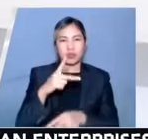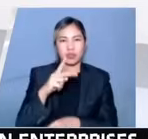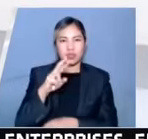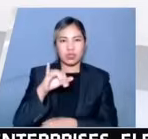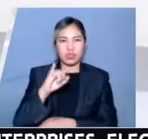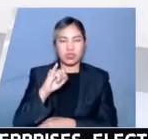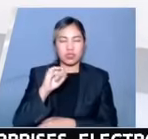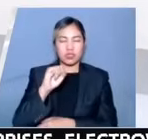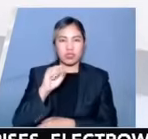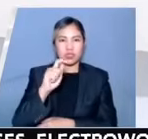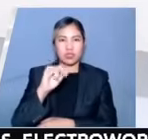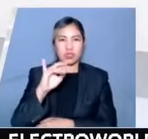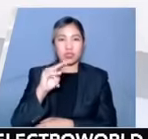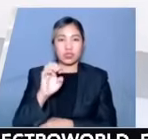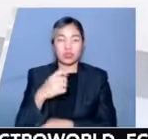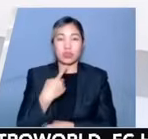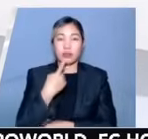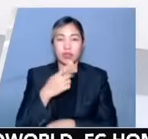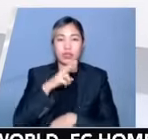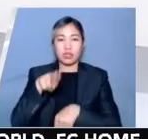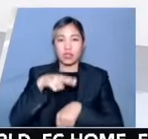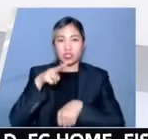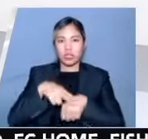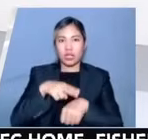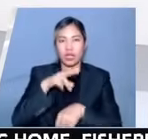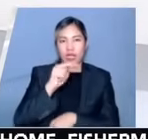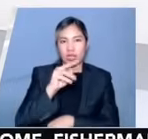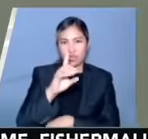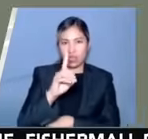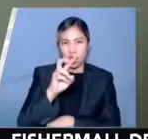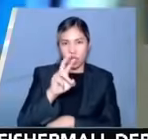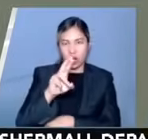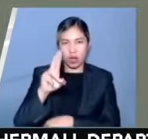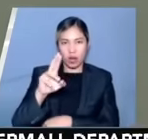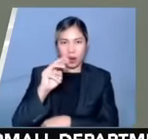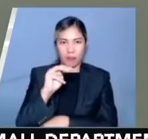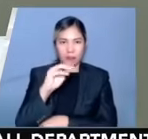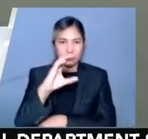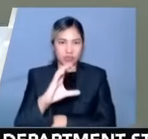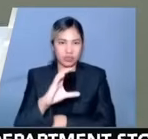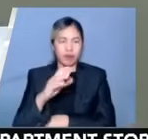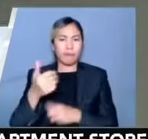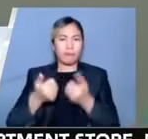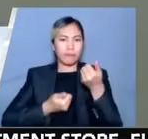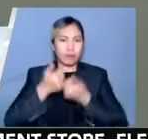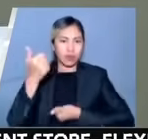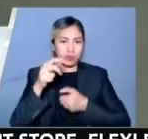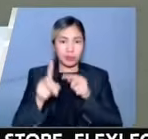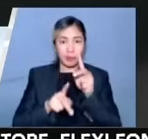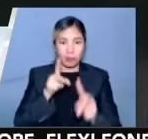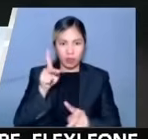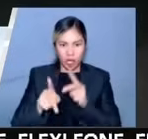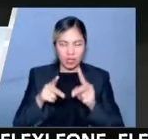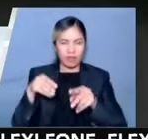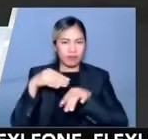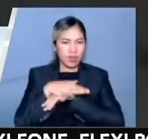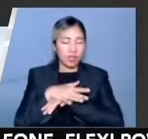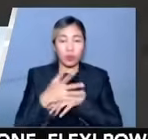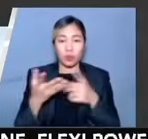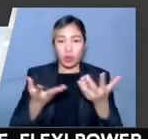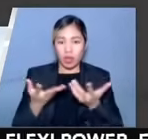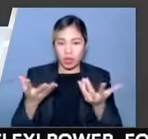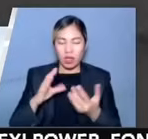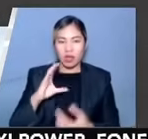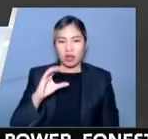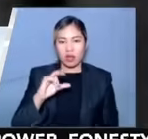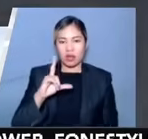Risk production and Management council o ndrrmc karamihan sa mga nasawi ay mga tag Calabarzon at Bicol Region isand